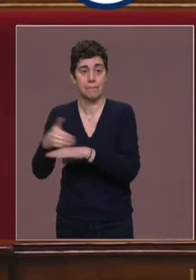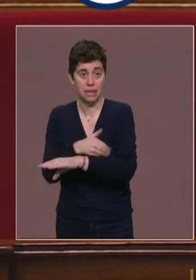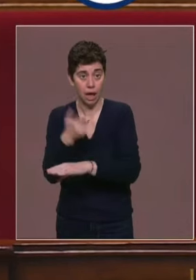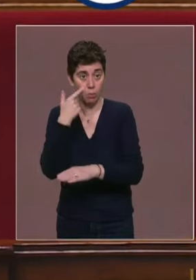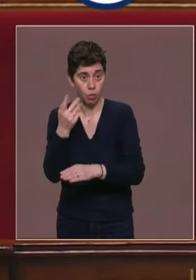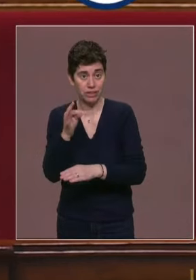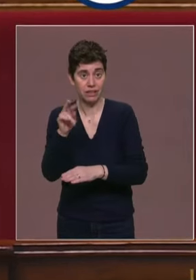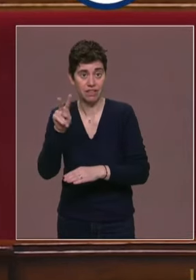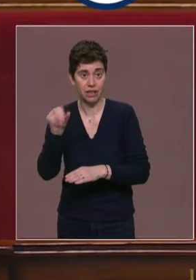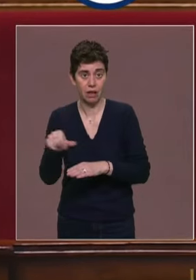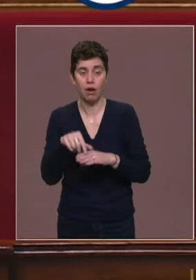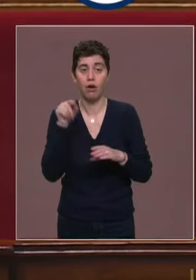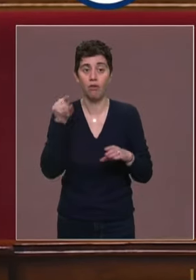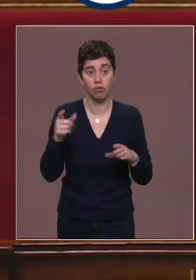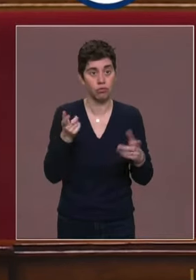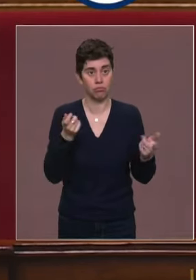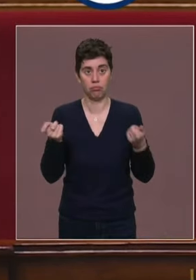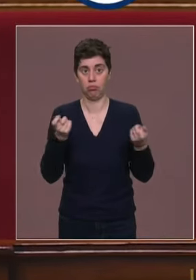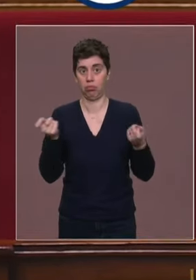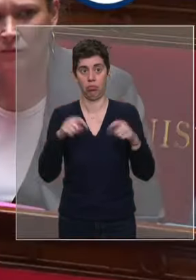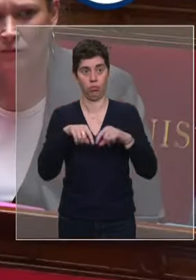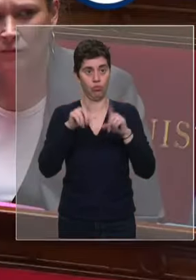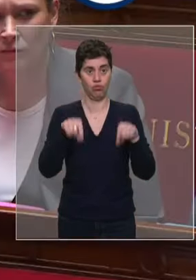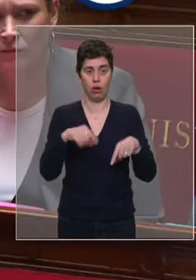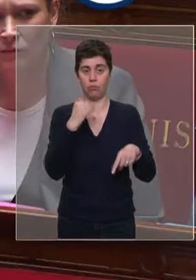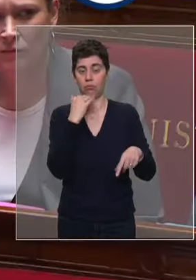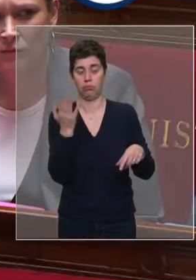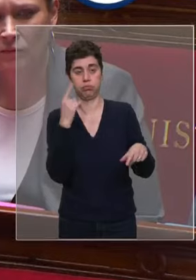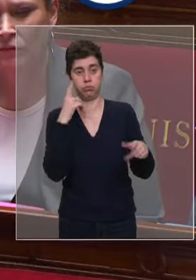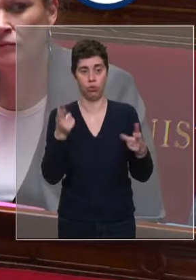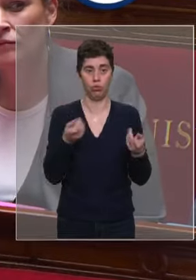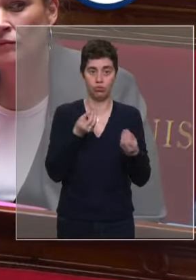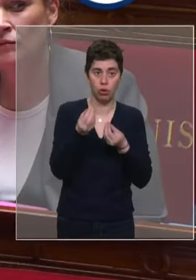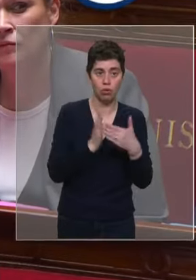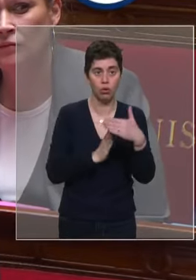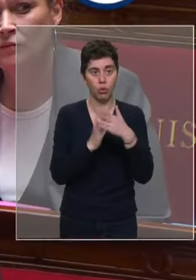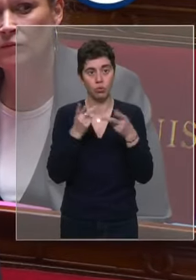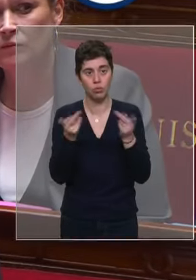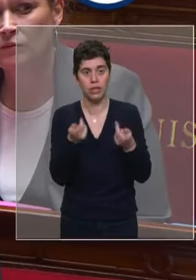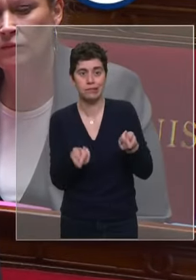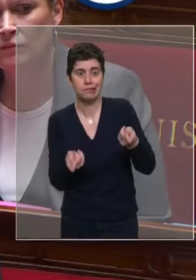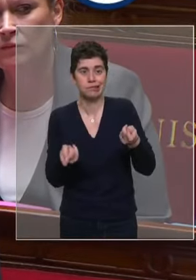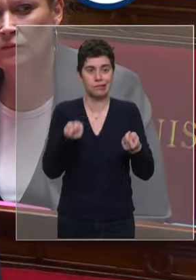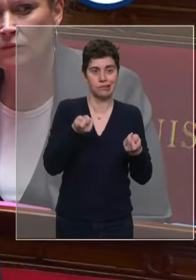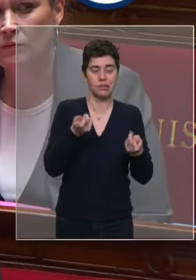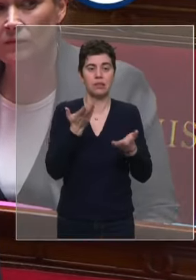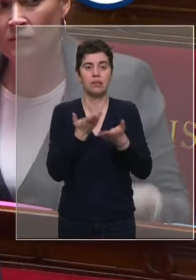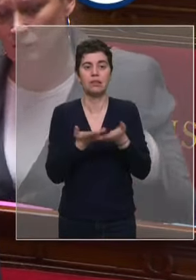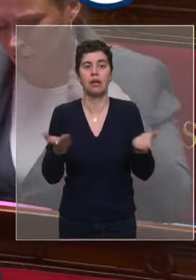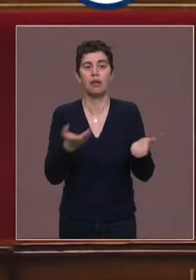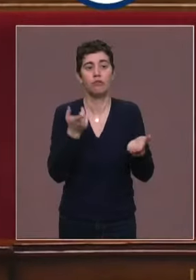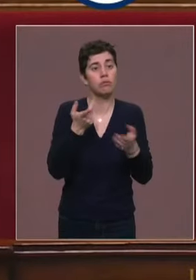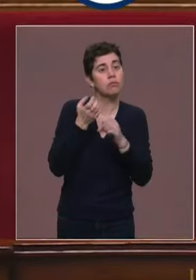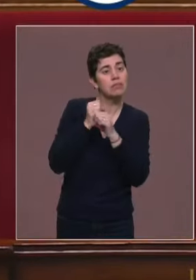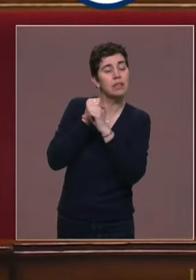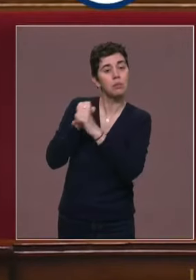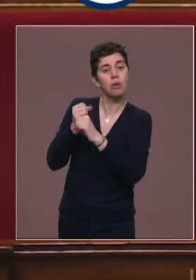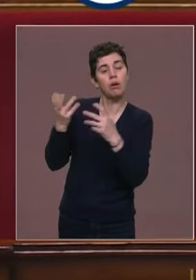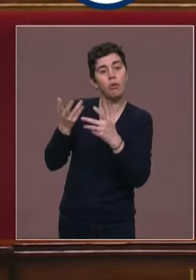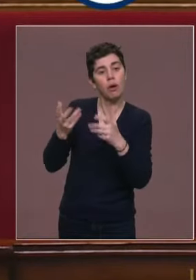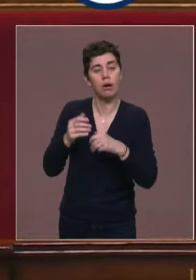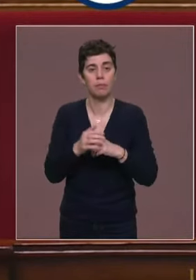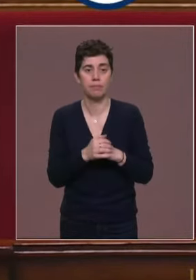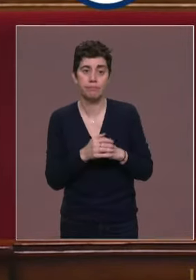vous ne disposez plus d'aucune marge de manœuvre budgétaire pour redresser les comptes publics et rester ainsi dépendant de la